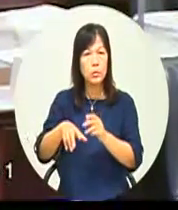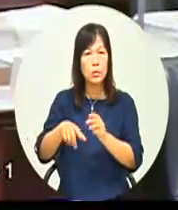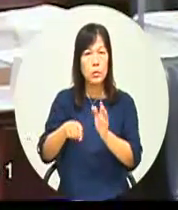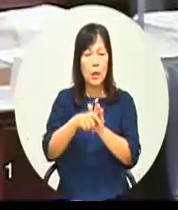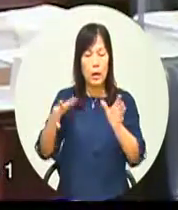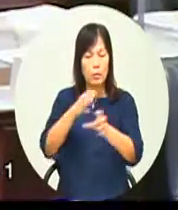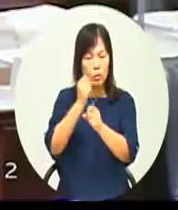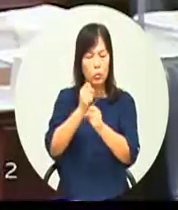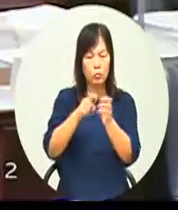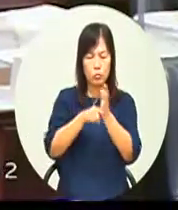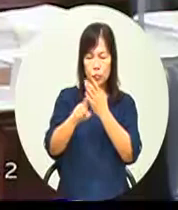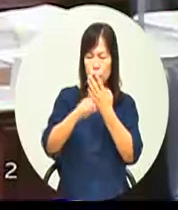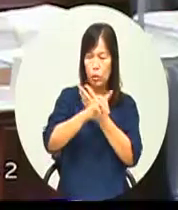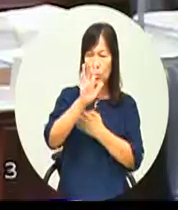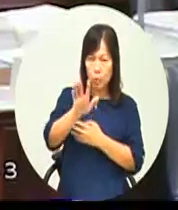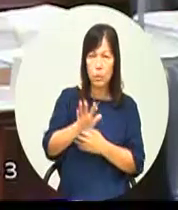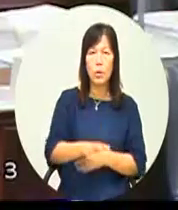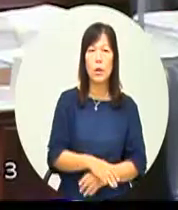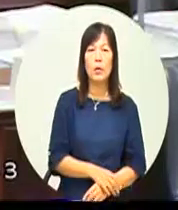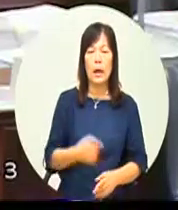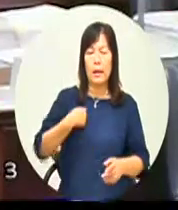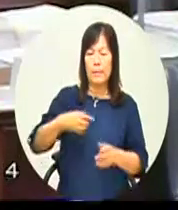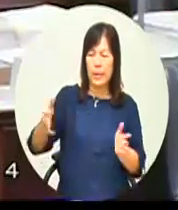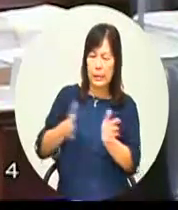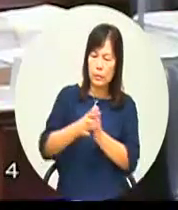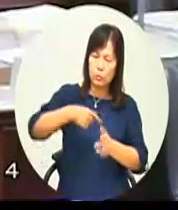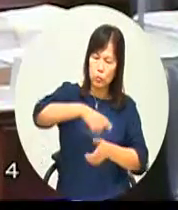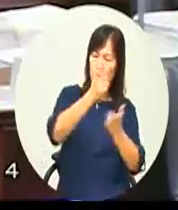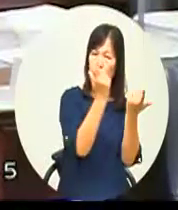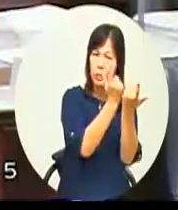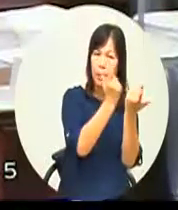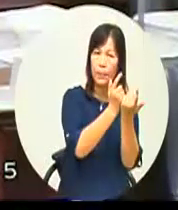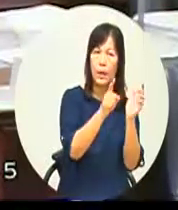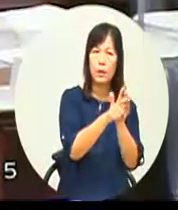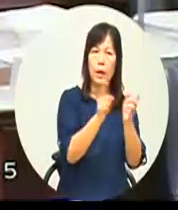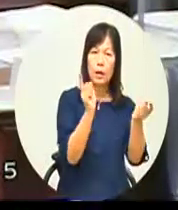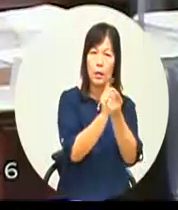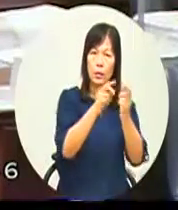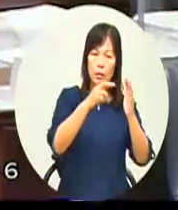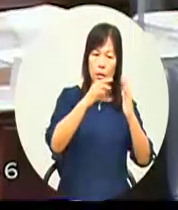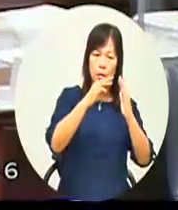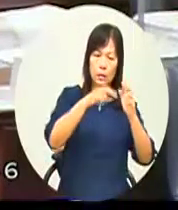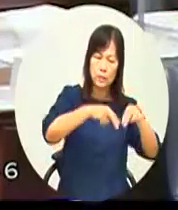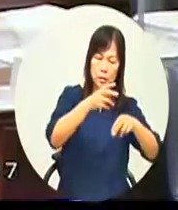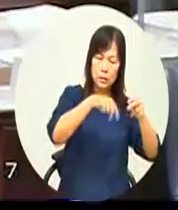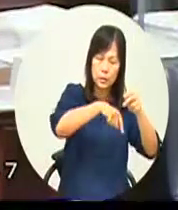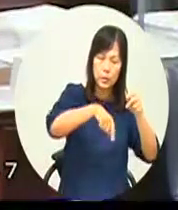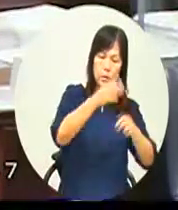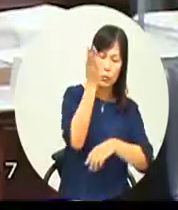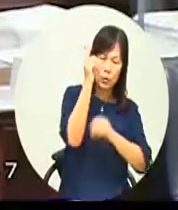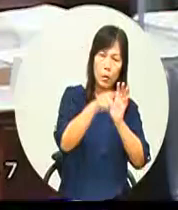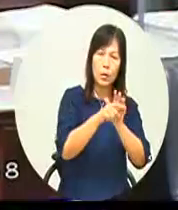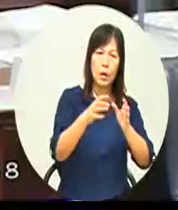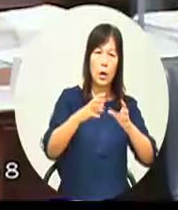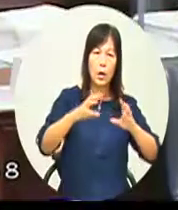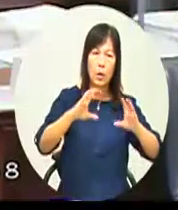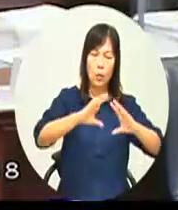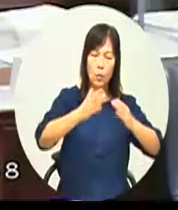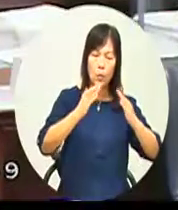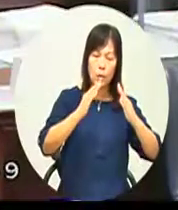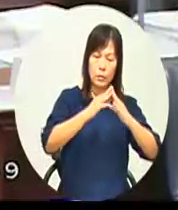同仁是很专业的，那一起去台北跟行政院、跟国发会、跟交通部来做这